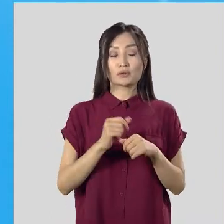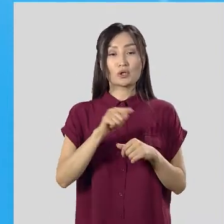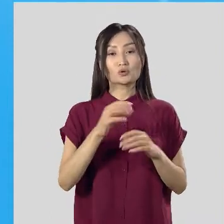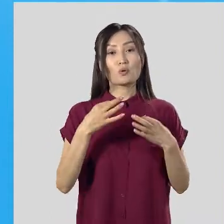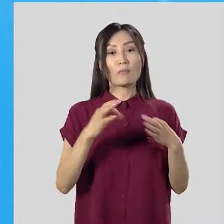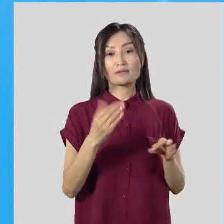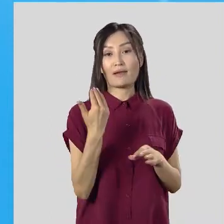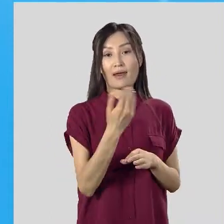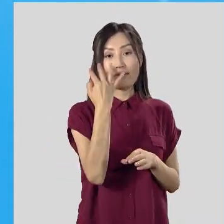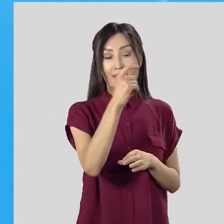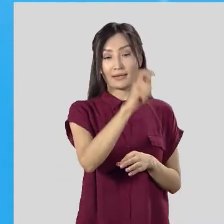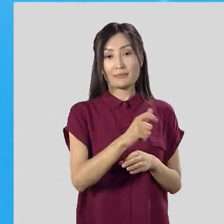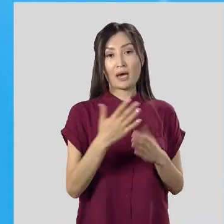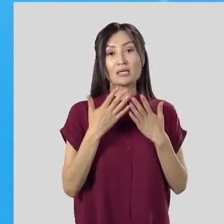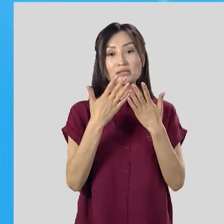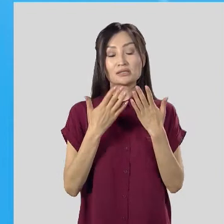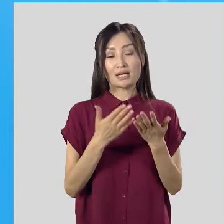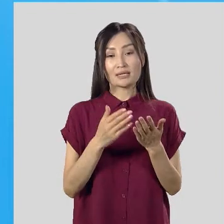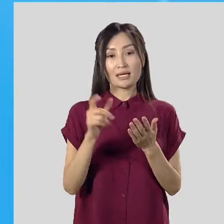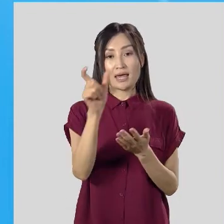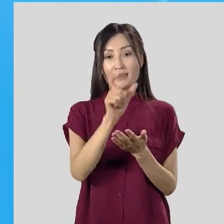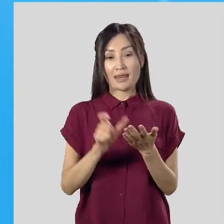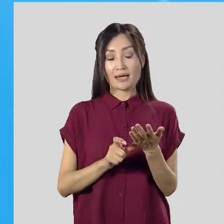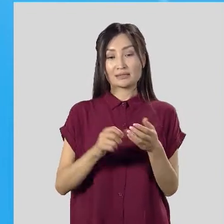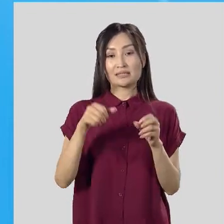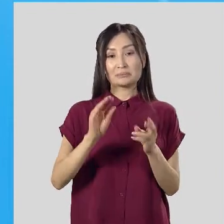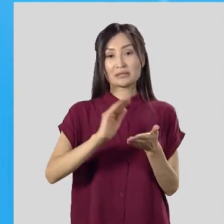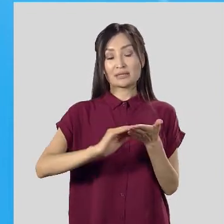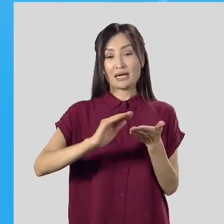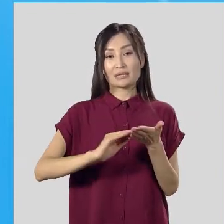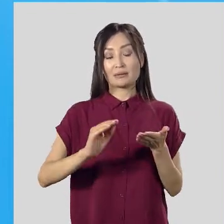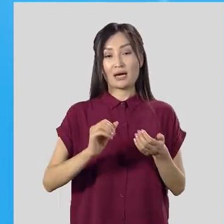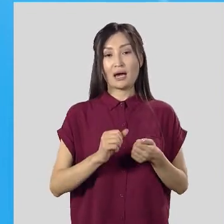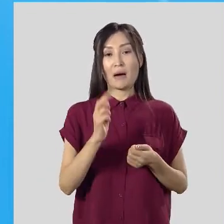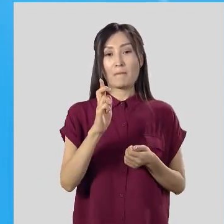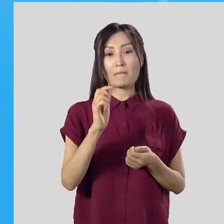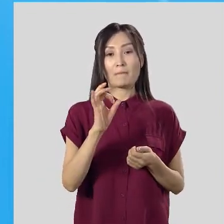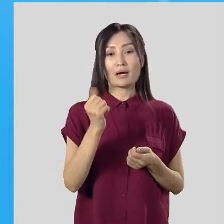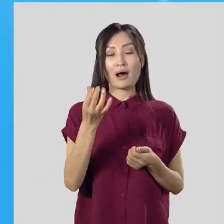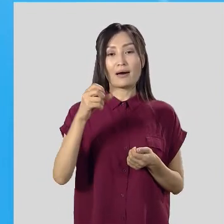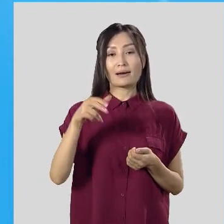что позволяет им читать текст, написанный специальной азбукой Брайля.